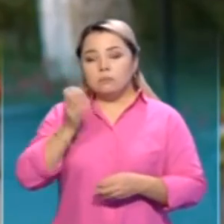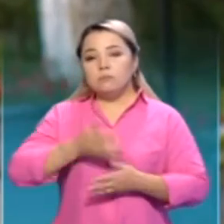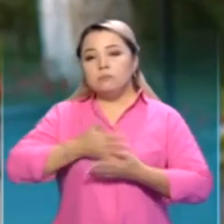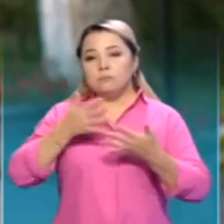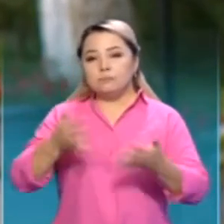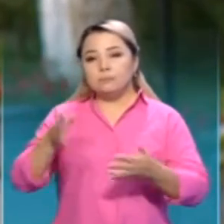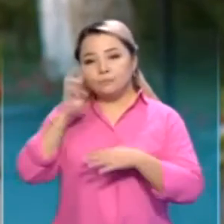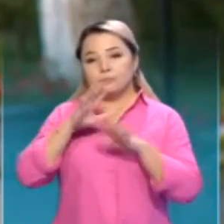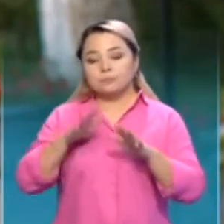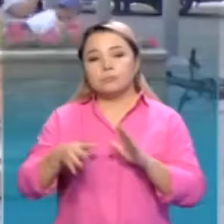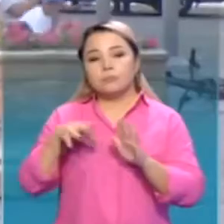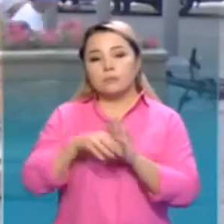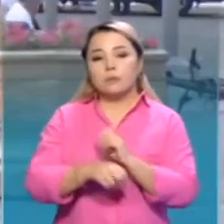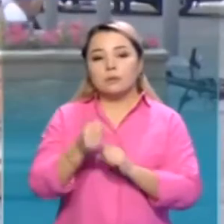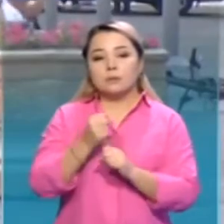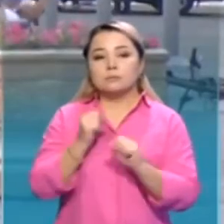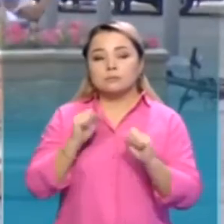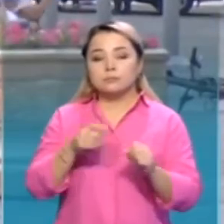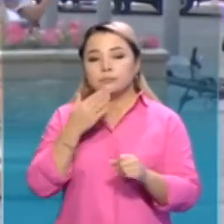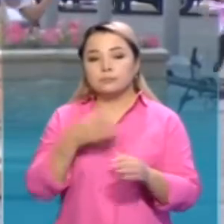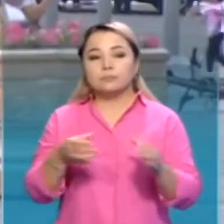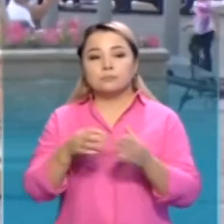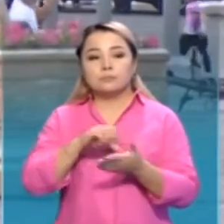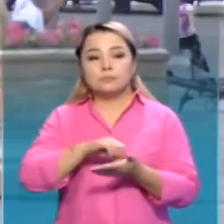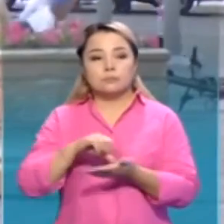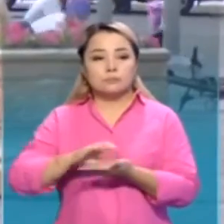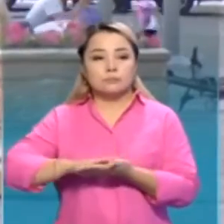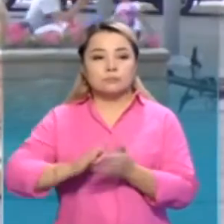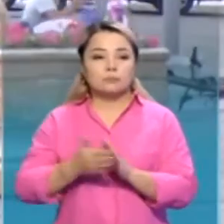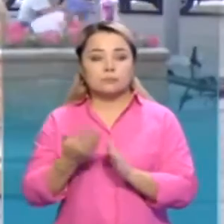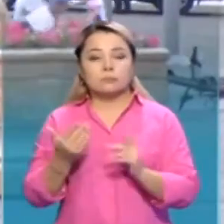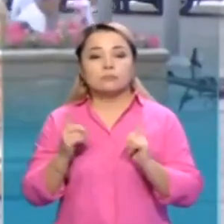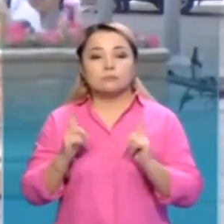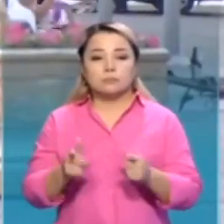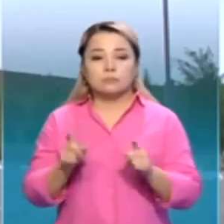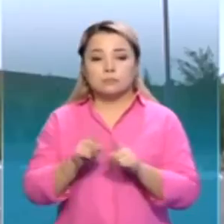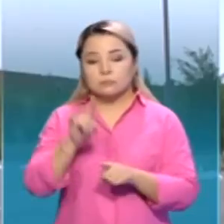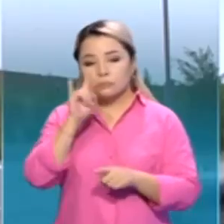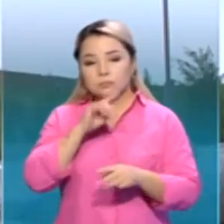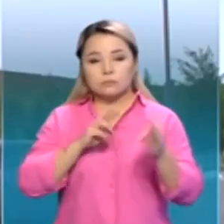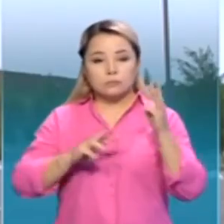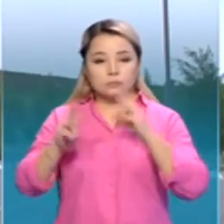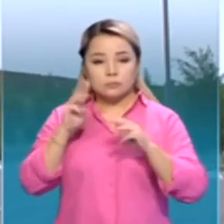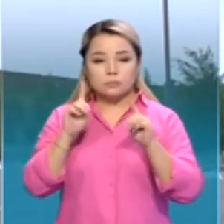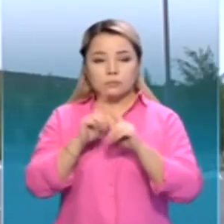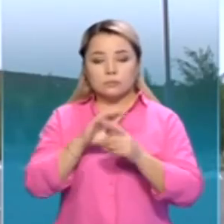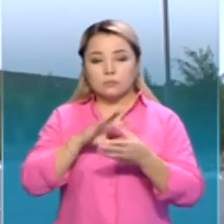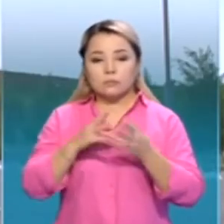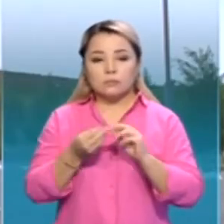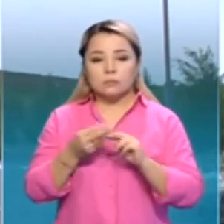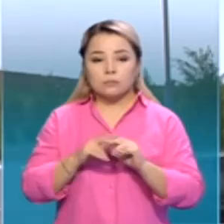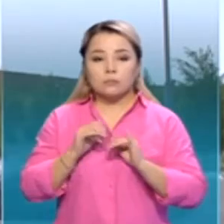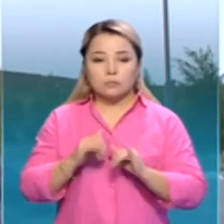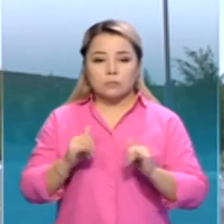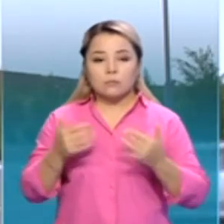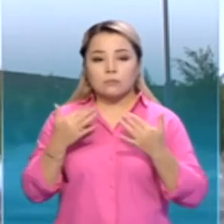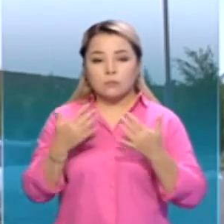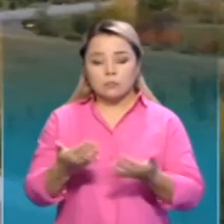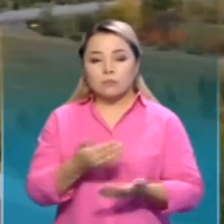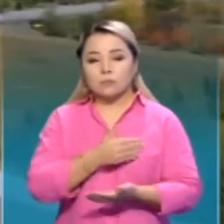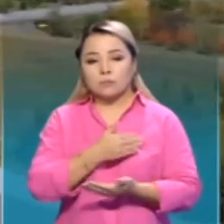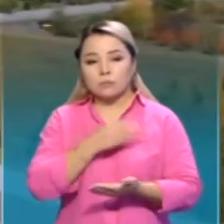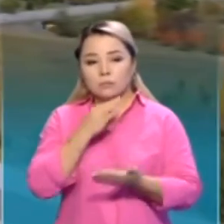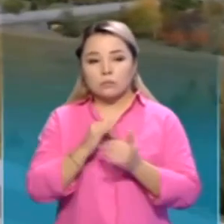мемлекеттер қатарынан көре аламыз. Ұлтаралық және конфессияралық келісімнің қазақстандық моделі әлемдік қауымдастықтың даму талаптарына жауап